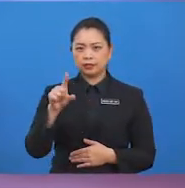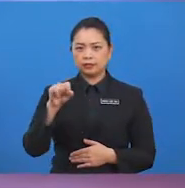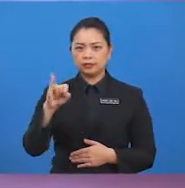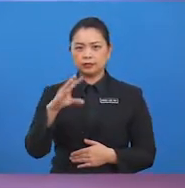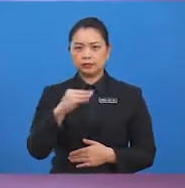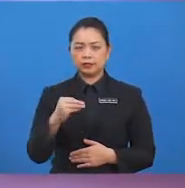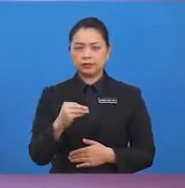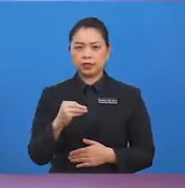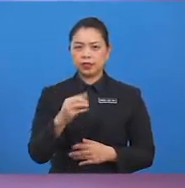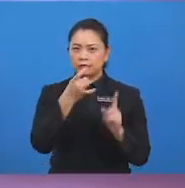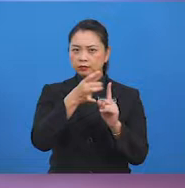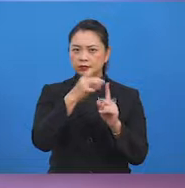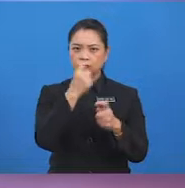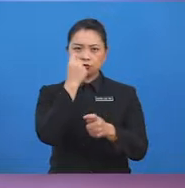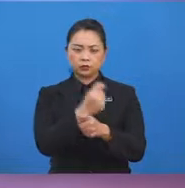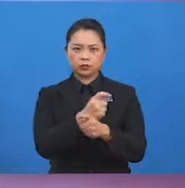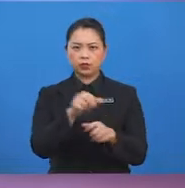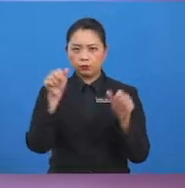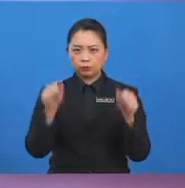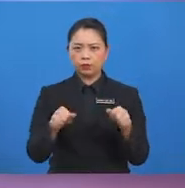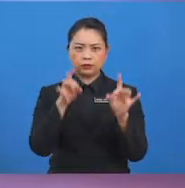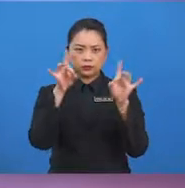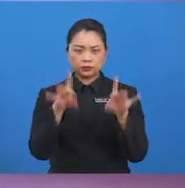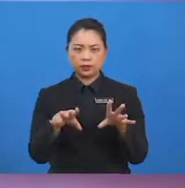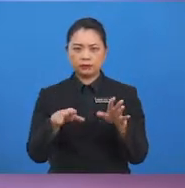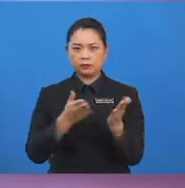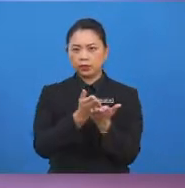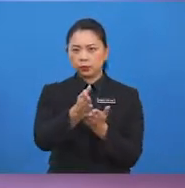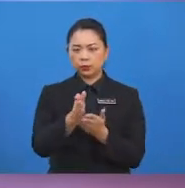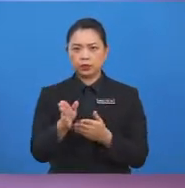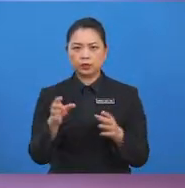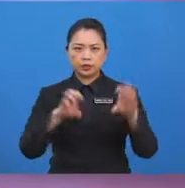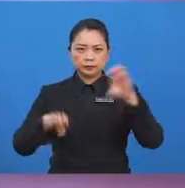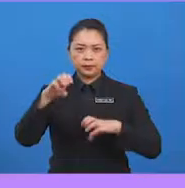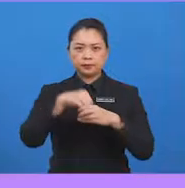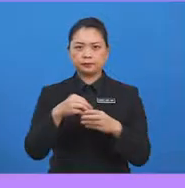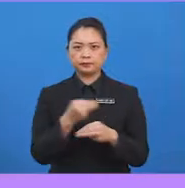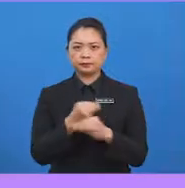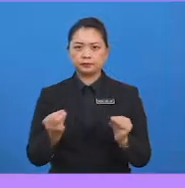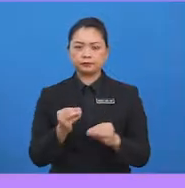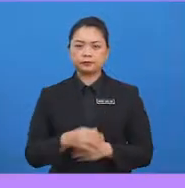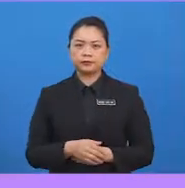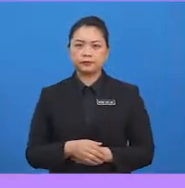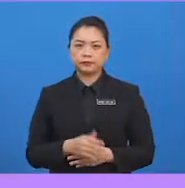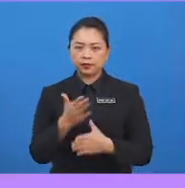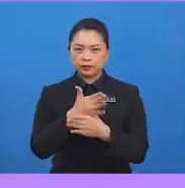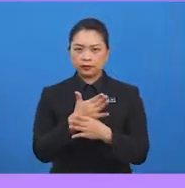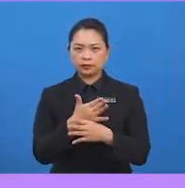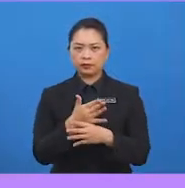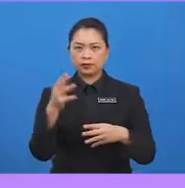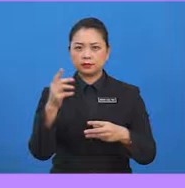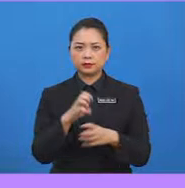logam tulen yang boleh diuji melalui eksperimen di dalam makmal. Antara